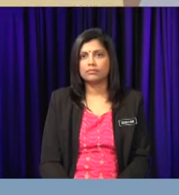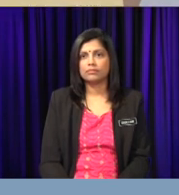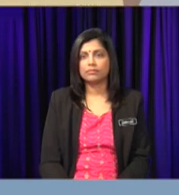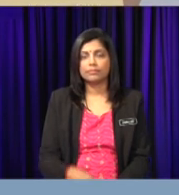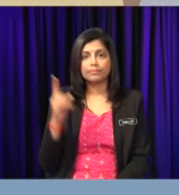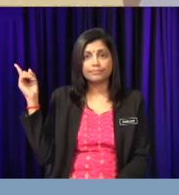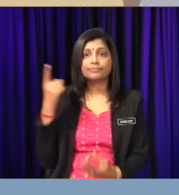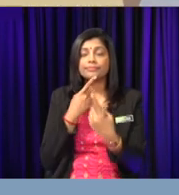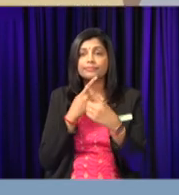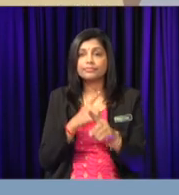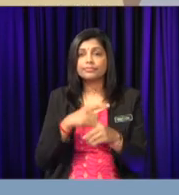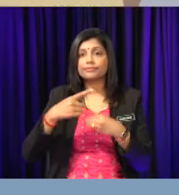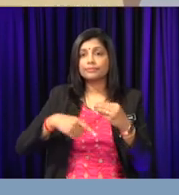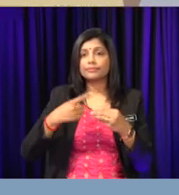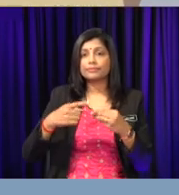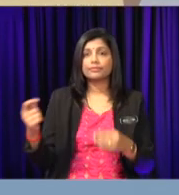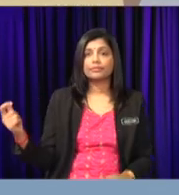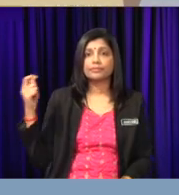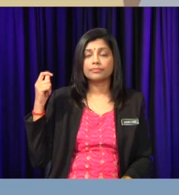yang manis